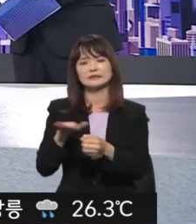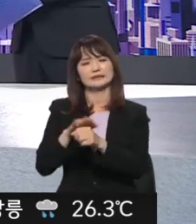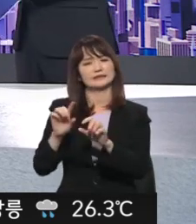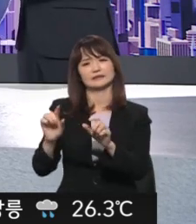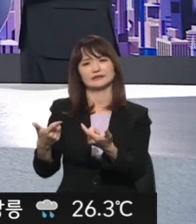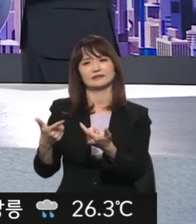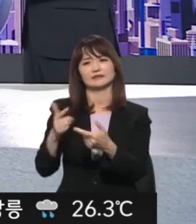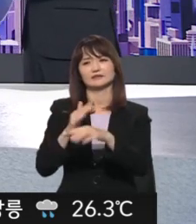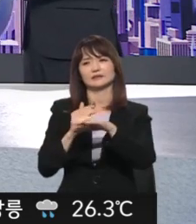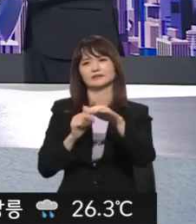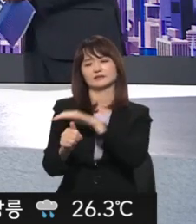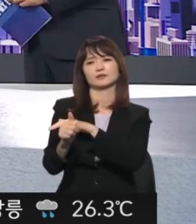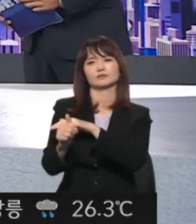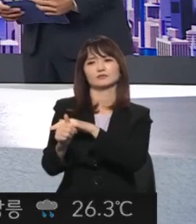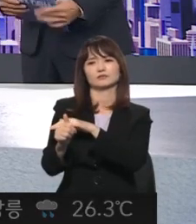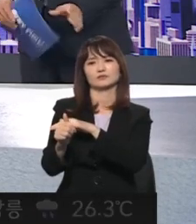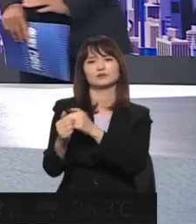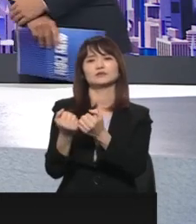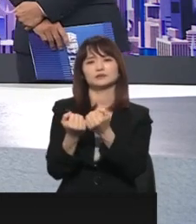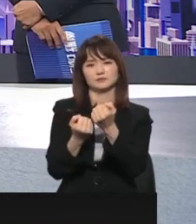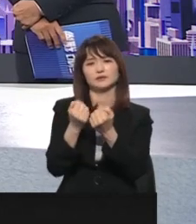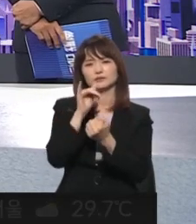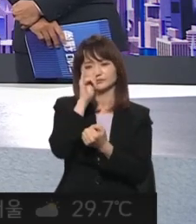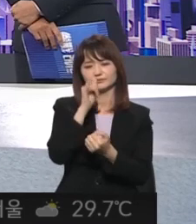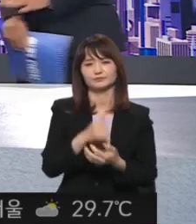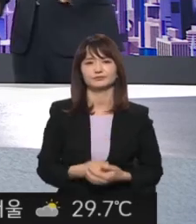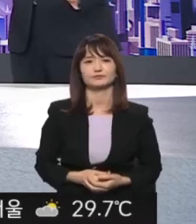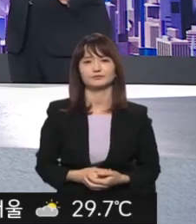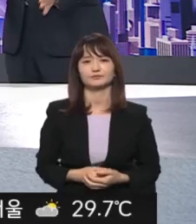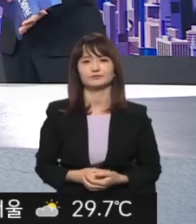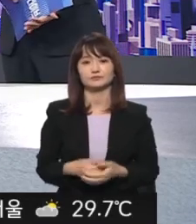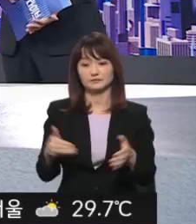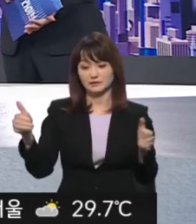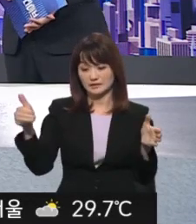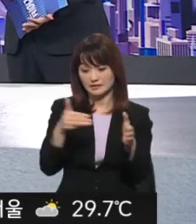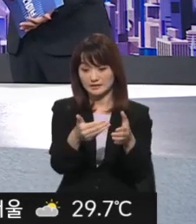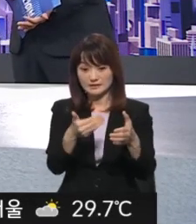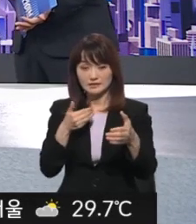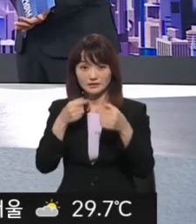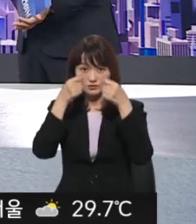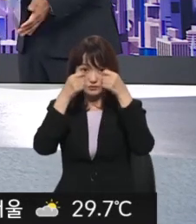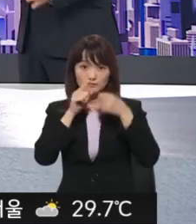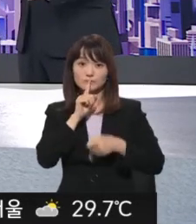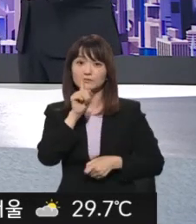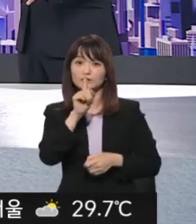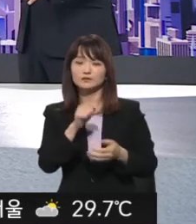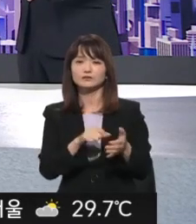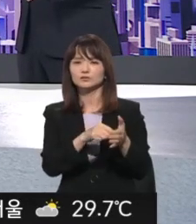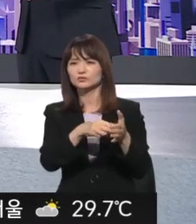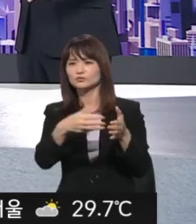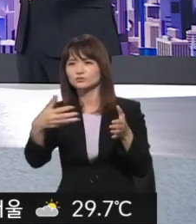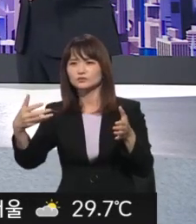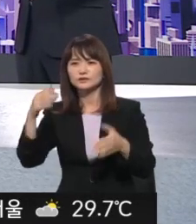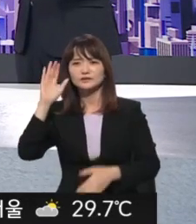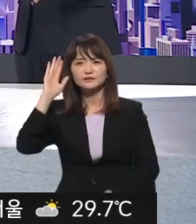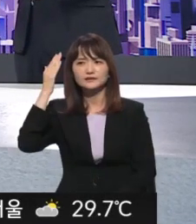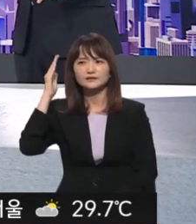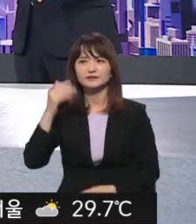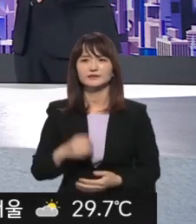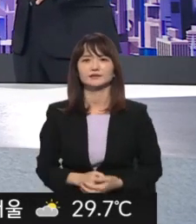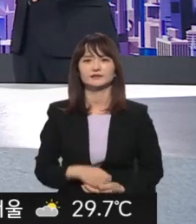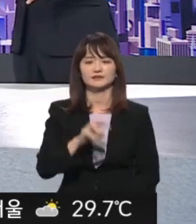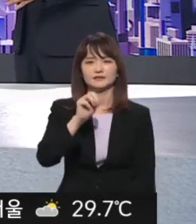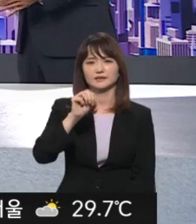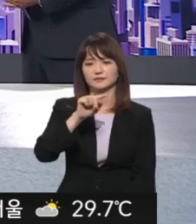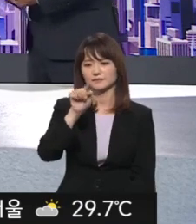단권 이다 이렇게 해서 오래 볼 수 있을 것 같고요 자 마치기 전에 그 눈물 얘기가 나왔으니까 한번 유명한 그 최근에 그 md